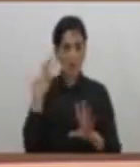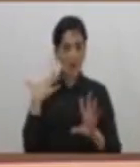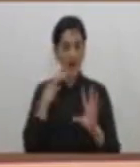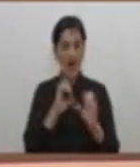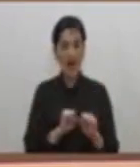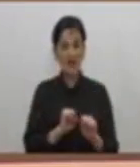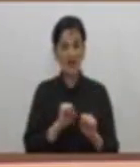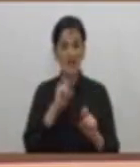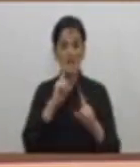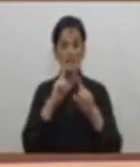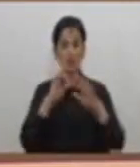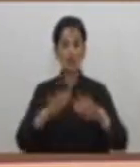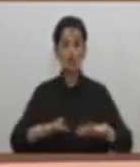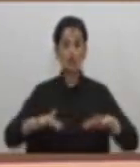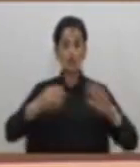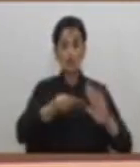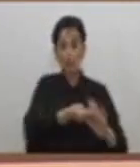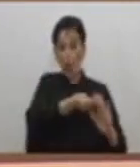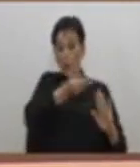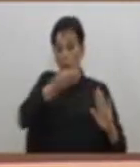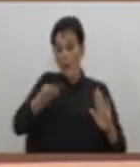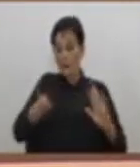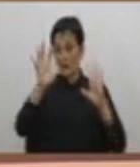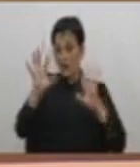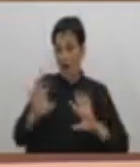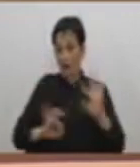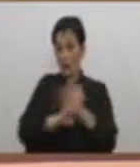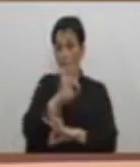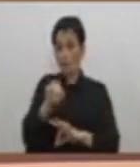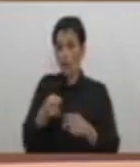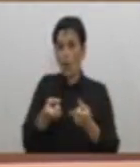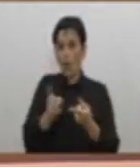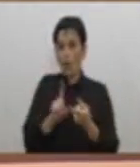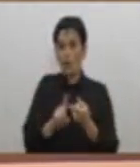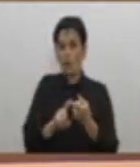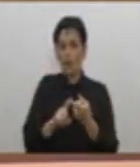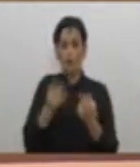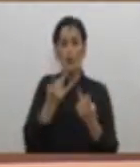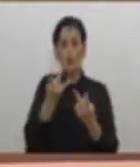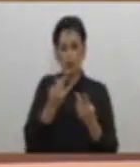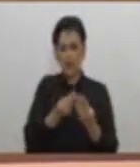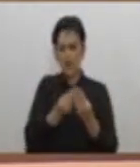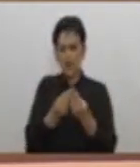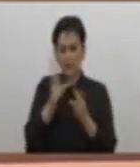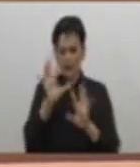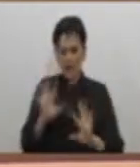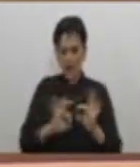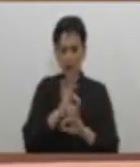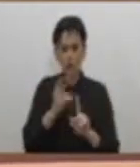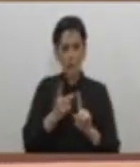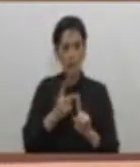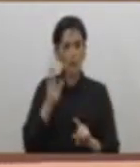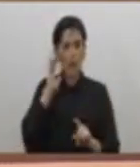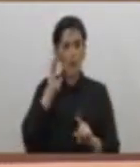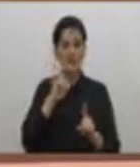და პლენარულ სხდომაზე გადმოგზავნილ კანონპროექტთან დაკავშირებით წარმოდგენილი უნდა იქნას კანონპროექტის მეორე მოსმენით